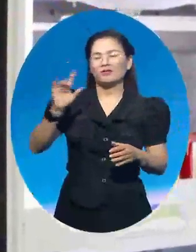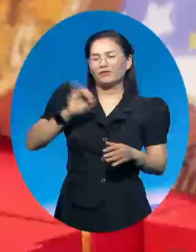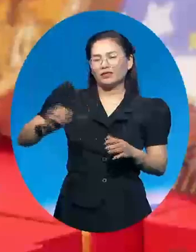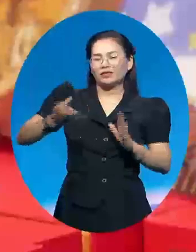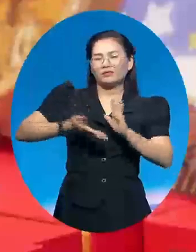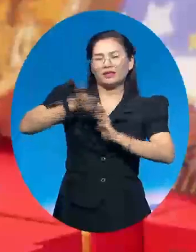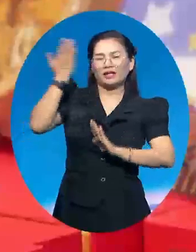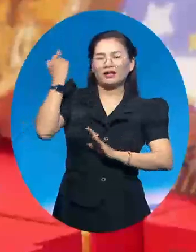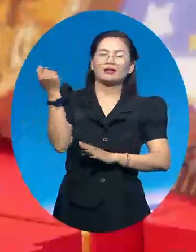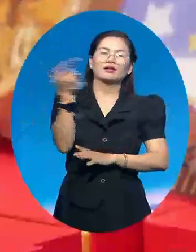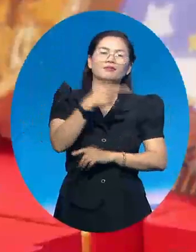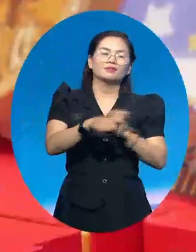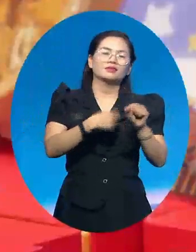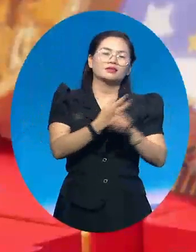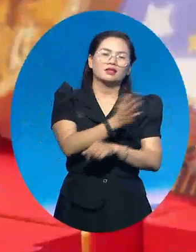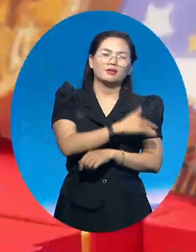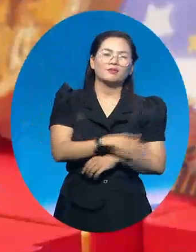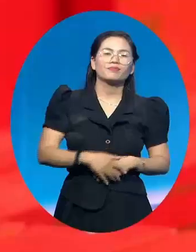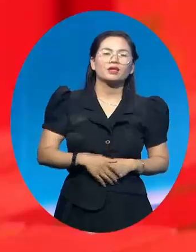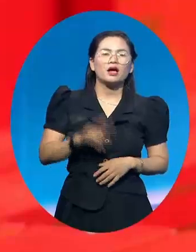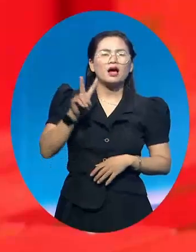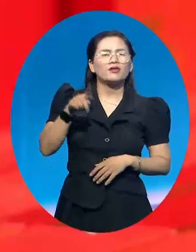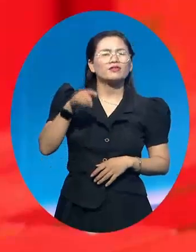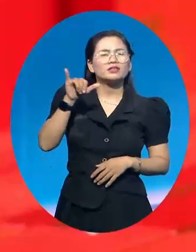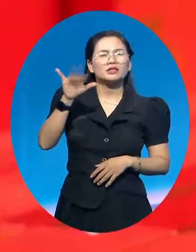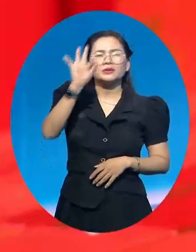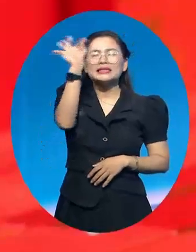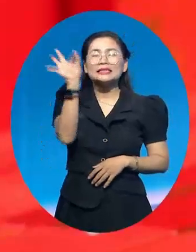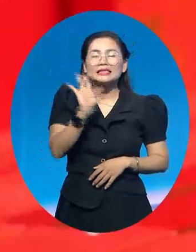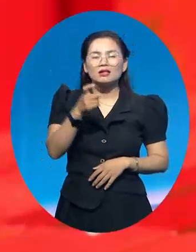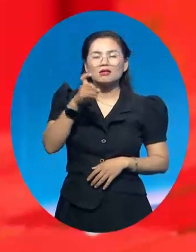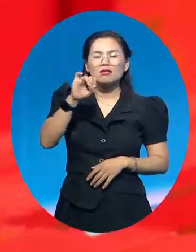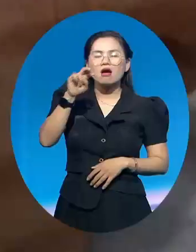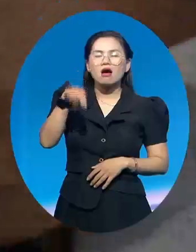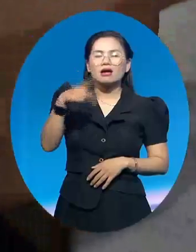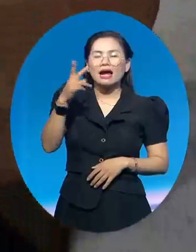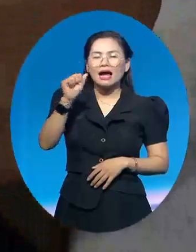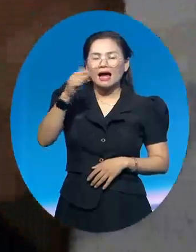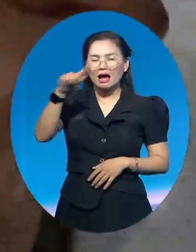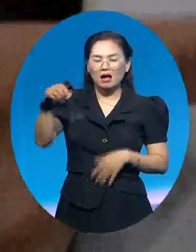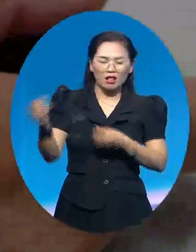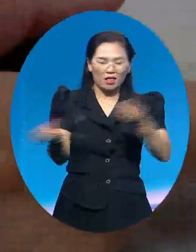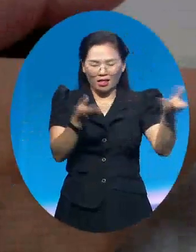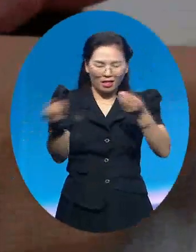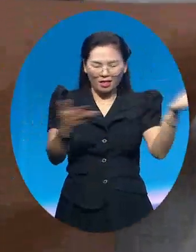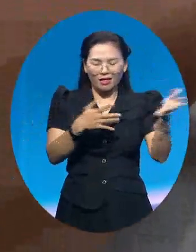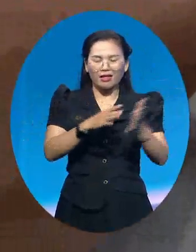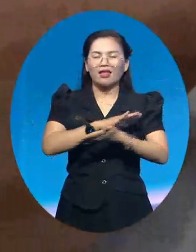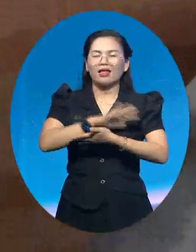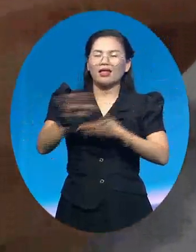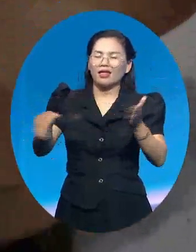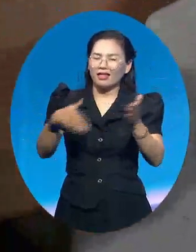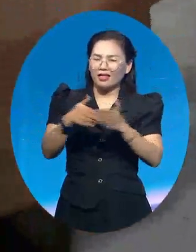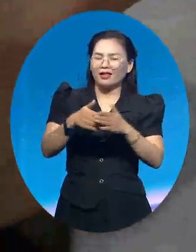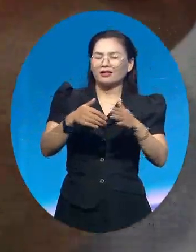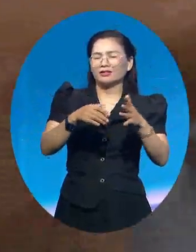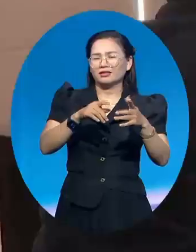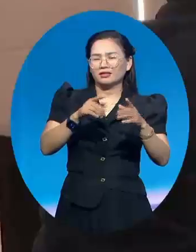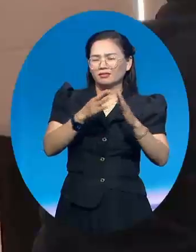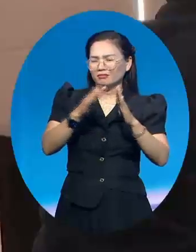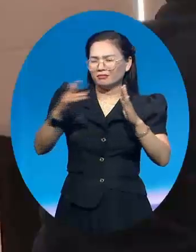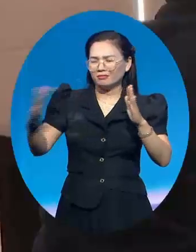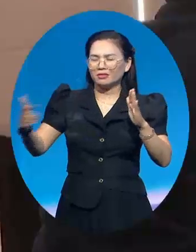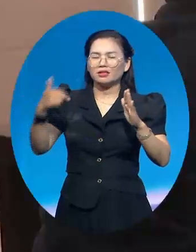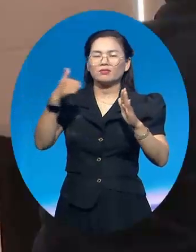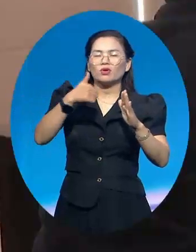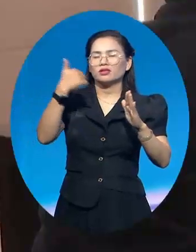cùng kỳ năm ngoái. Dự kiến sẽ có 2,6 tỷ đơn hàng được chuyển giao trong suốt kỳ nghỉ lễ. Kể từ đầu tháng 9, thị